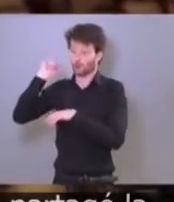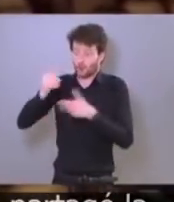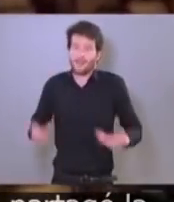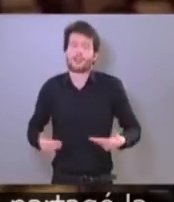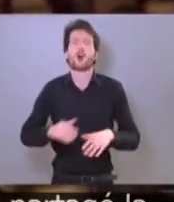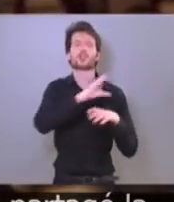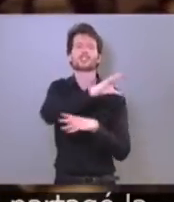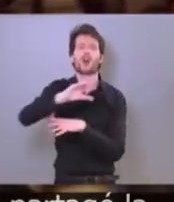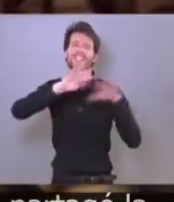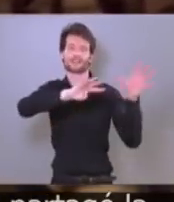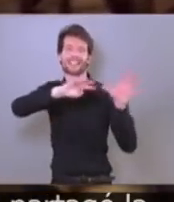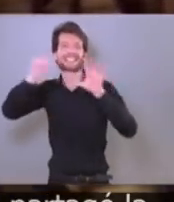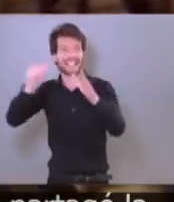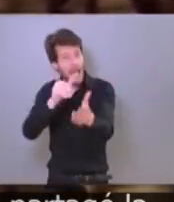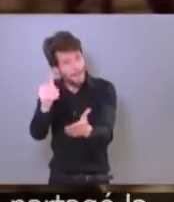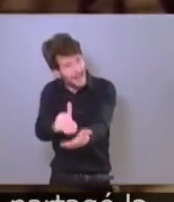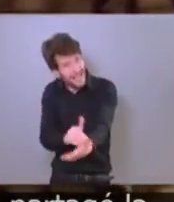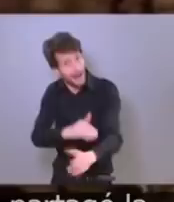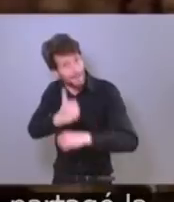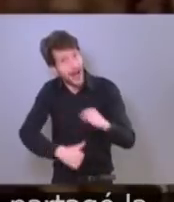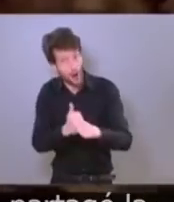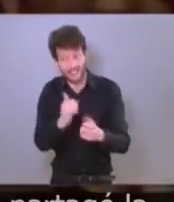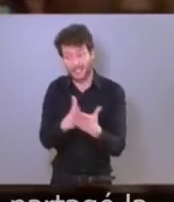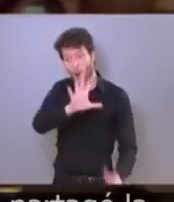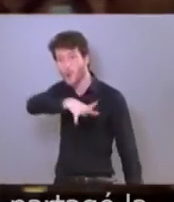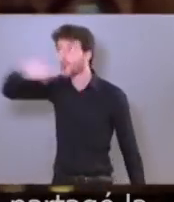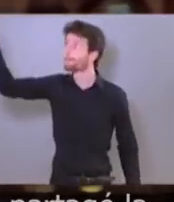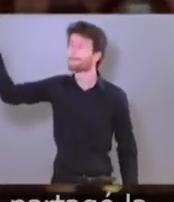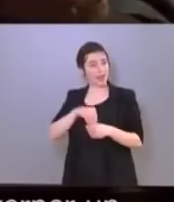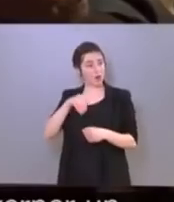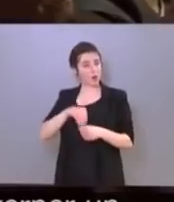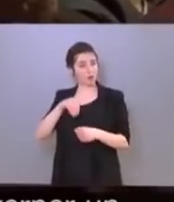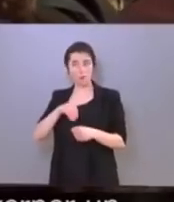an! Voilà ce qui a été pris!